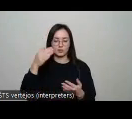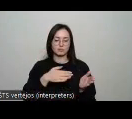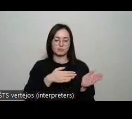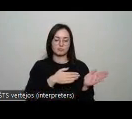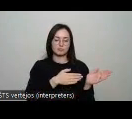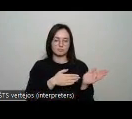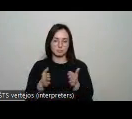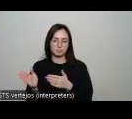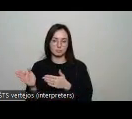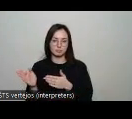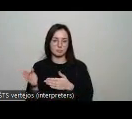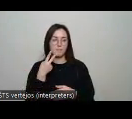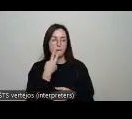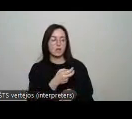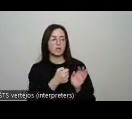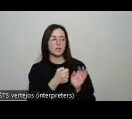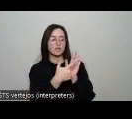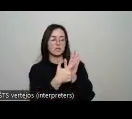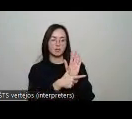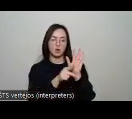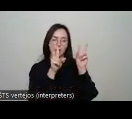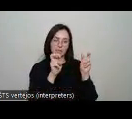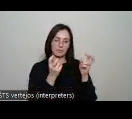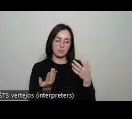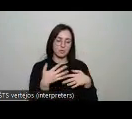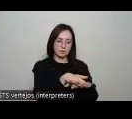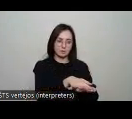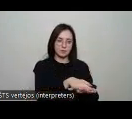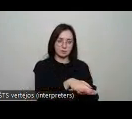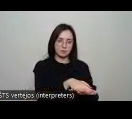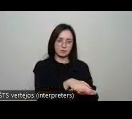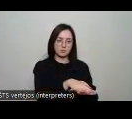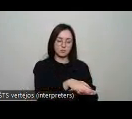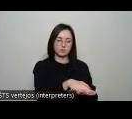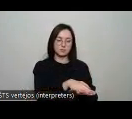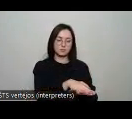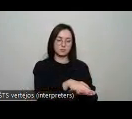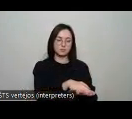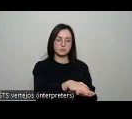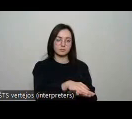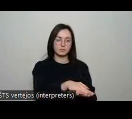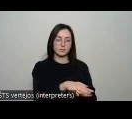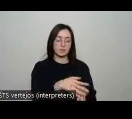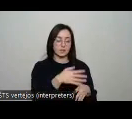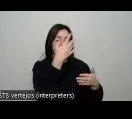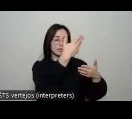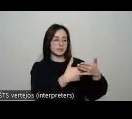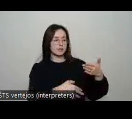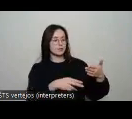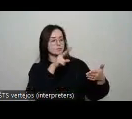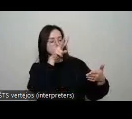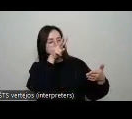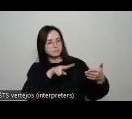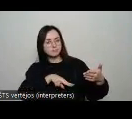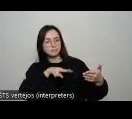kad yra 17 integruotų temų. Ir mes, kai peržinėjome šitą staršą, galvojame,